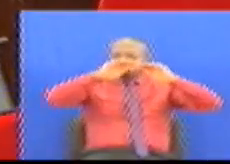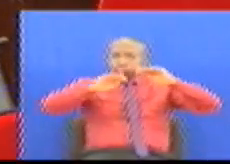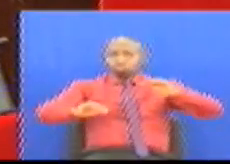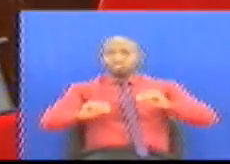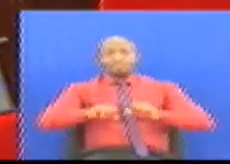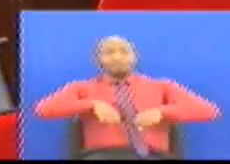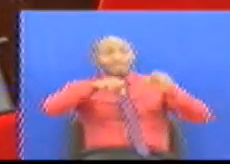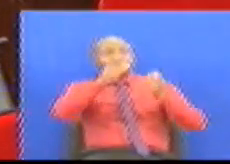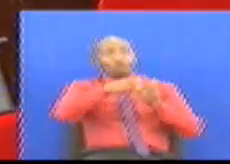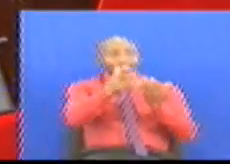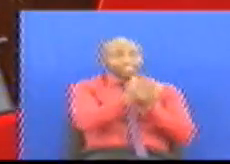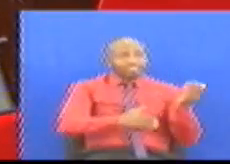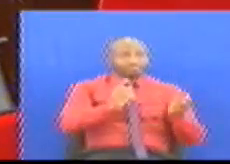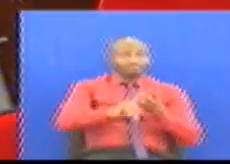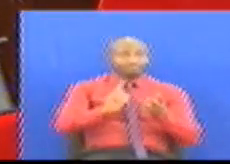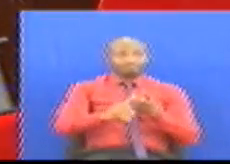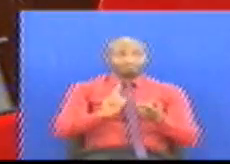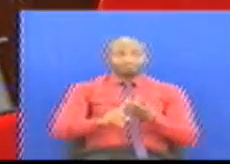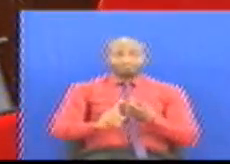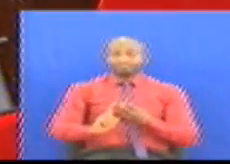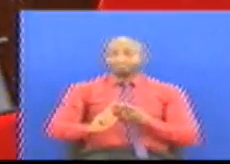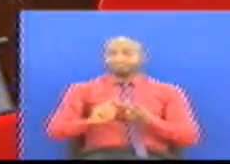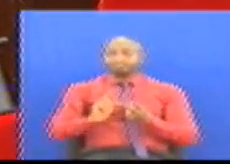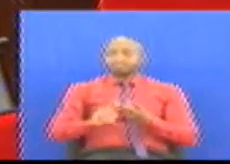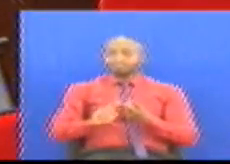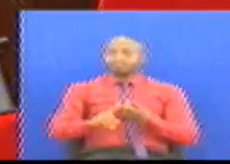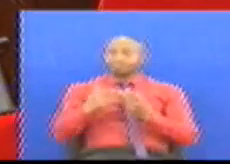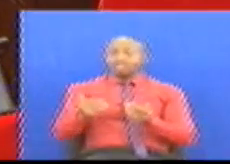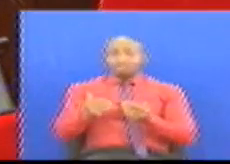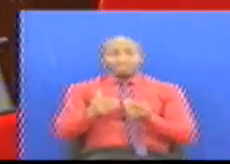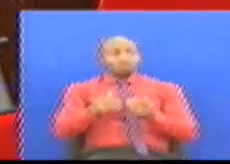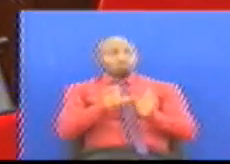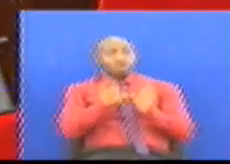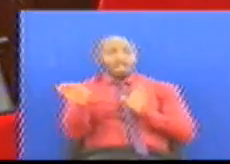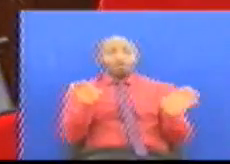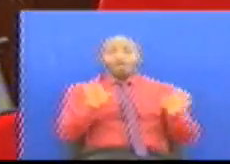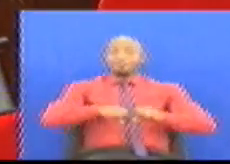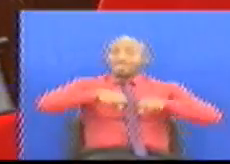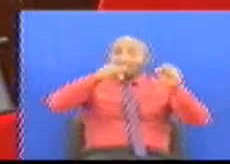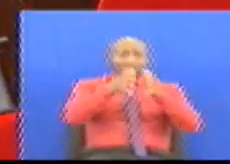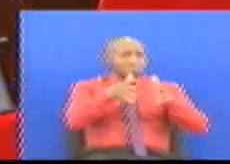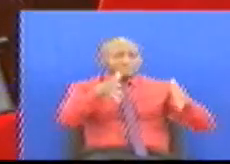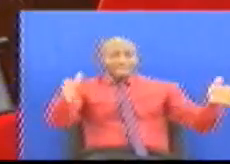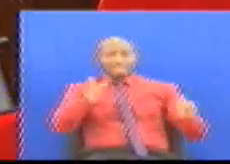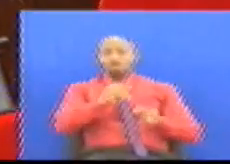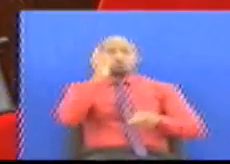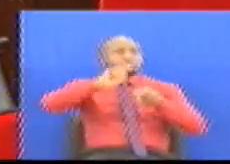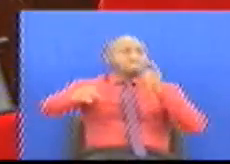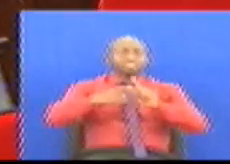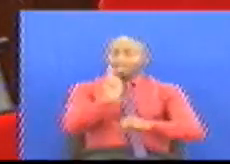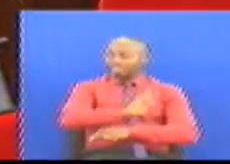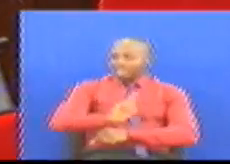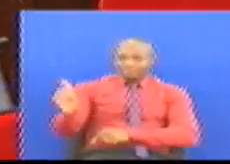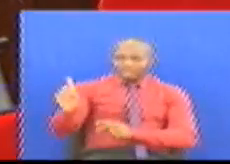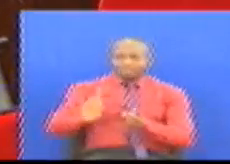ni kweli Mheshimiwa Naibu Spika kwamba dhana ya decentralization ni pana, wala hakuna ubishani. Na ndio maana